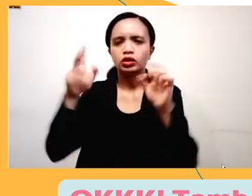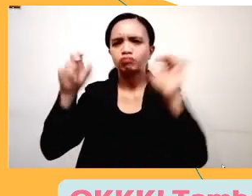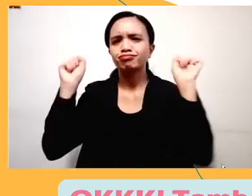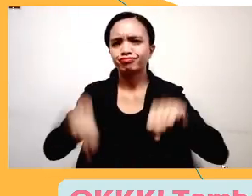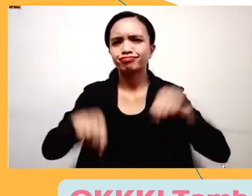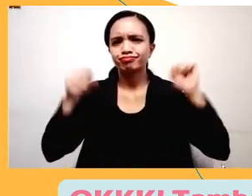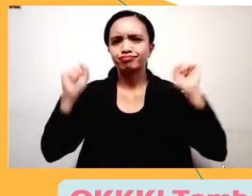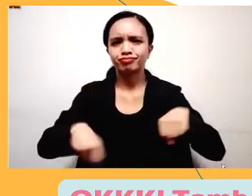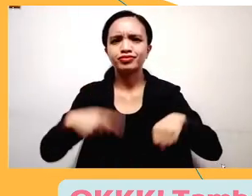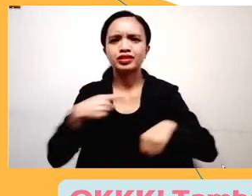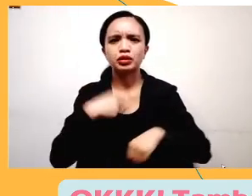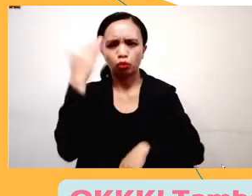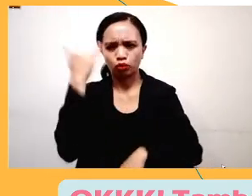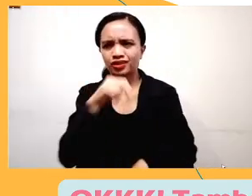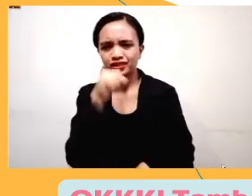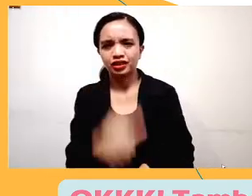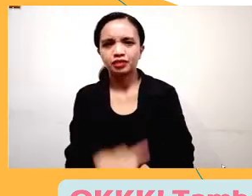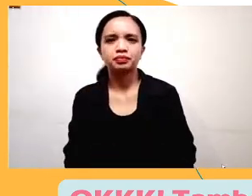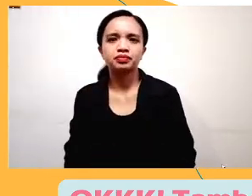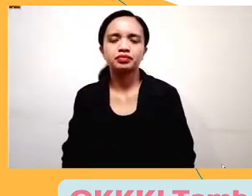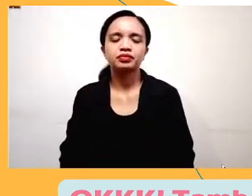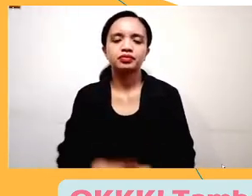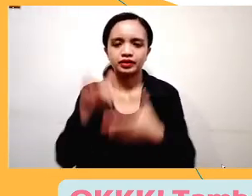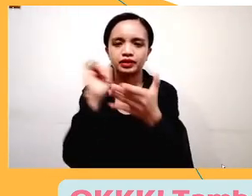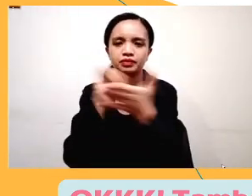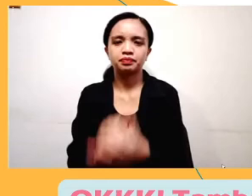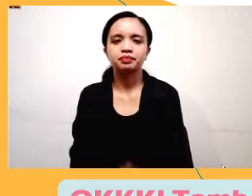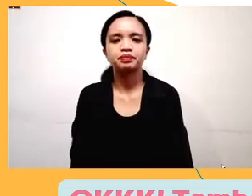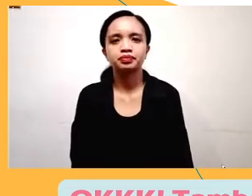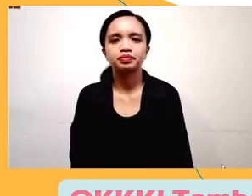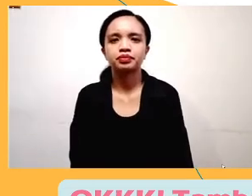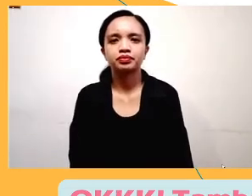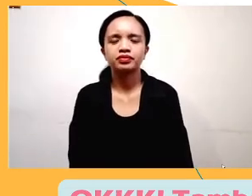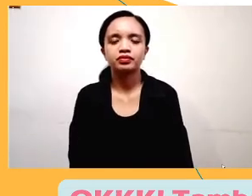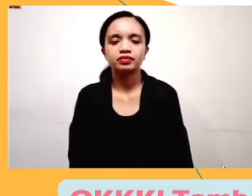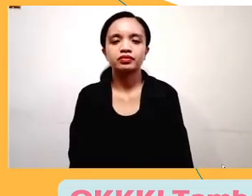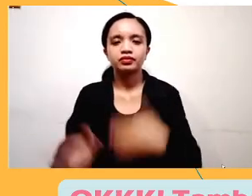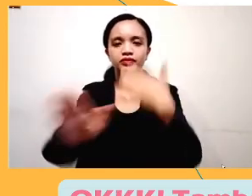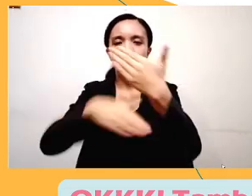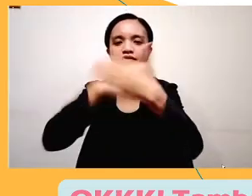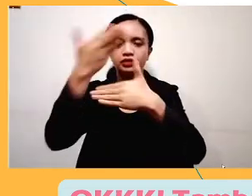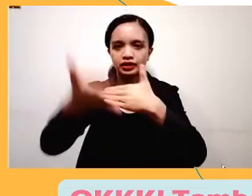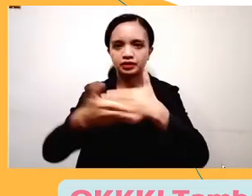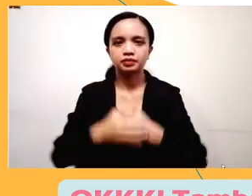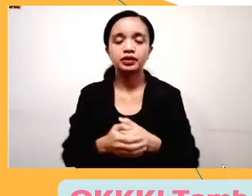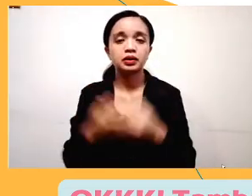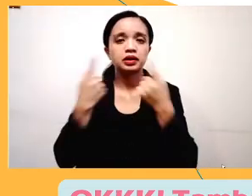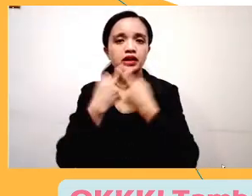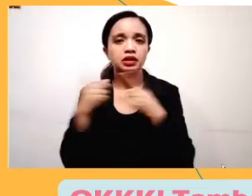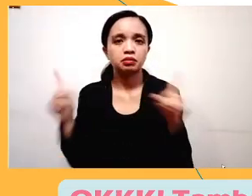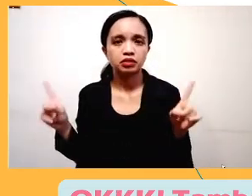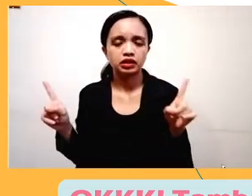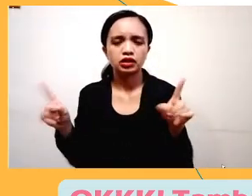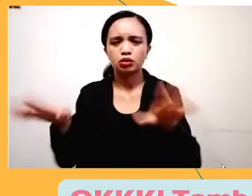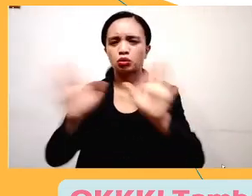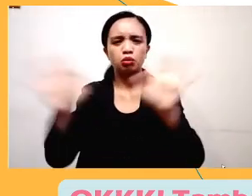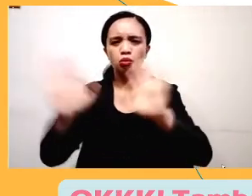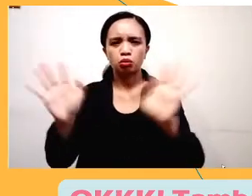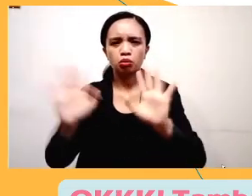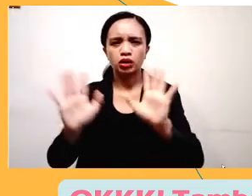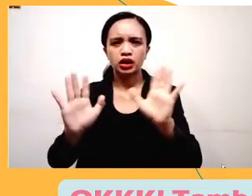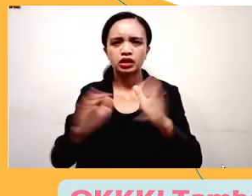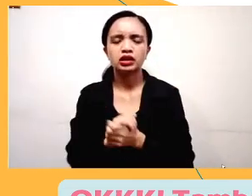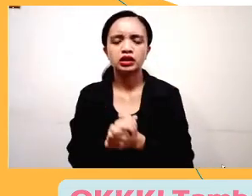yun eh. Bakit hindi? Okay? So, that's it. Okay? So, but, don't get stuck with